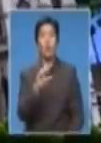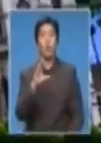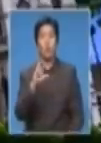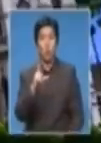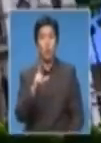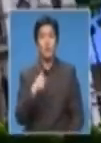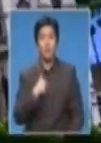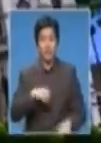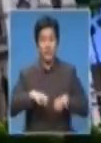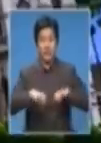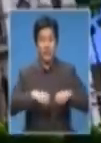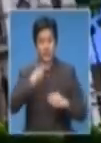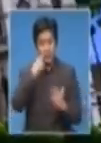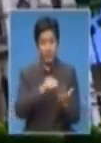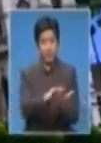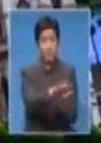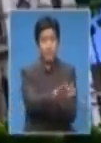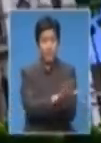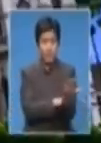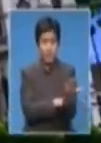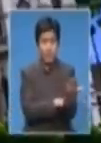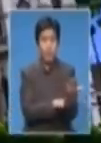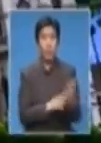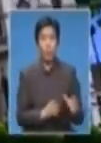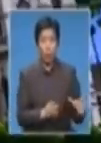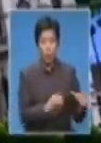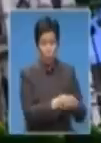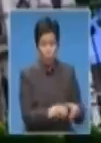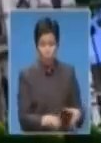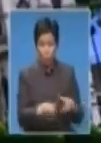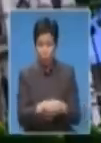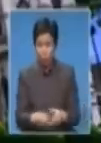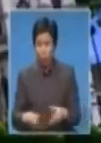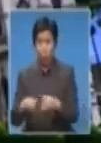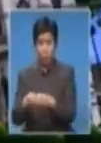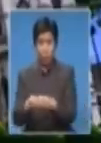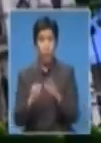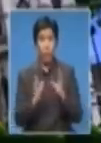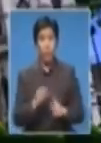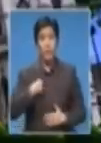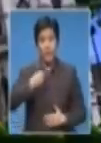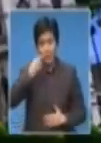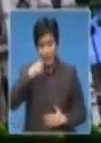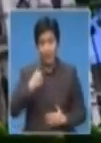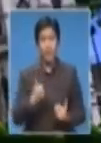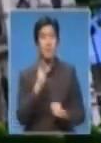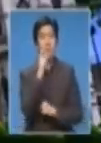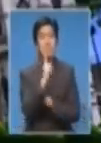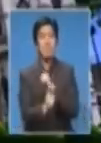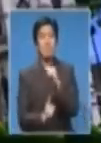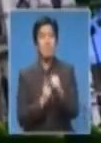ทศไทยของเราร่วมกับประชาชนทุกกลุ่มนะครับทุกคนที่เป็นคนไทยนะครับคร